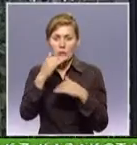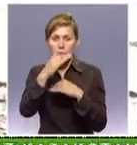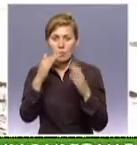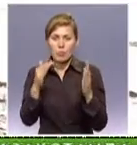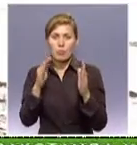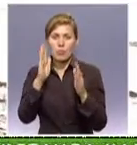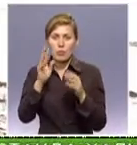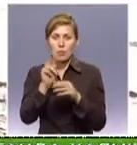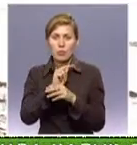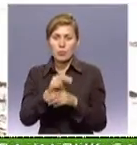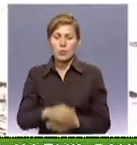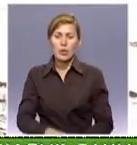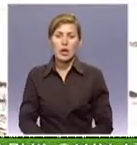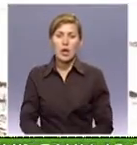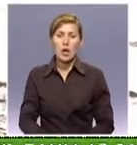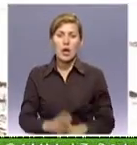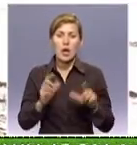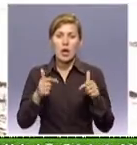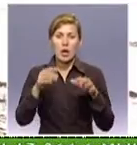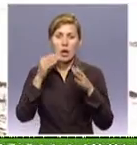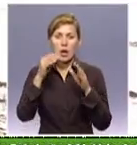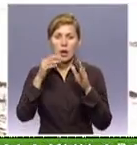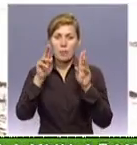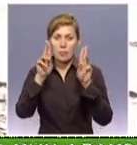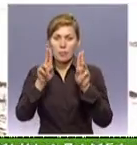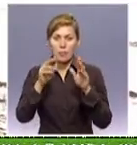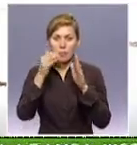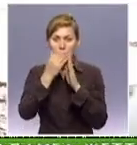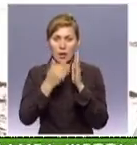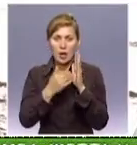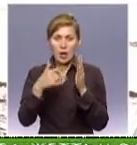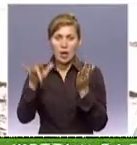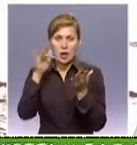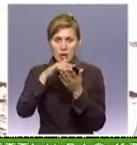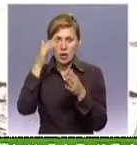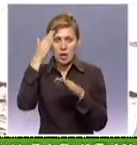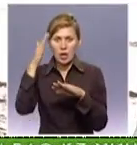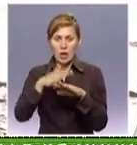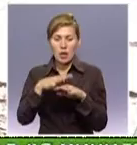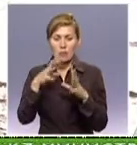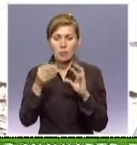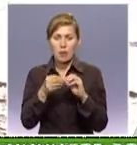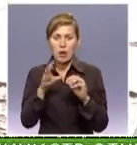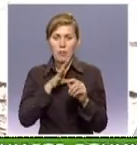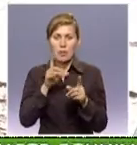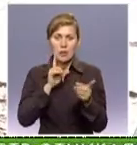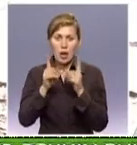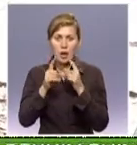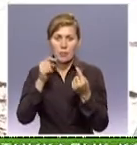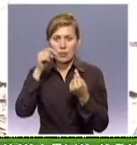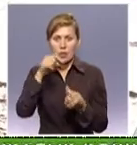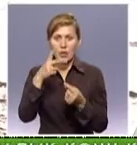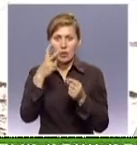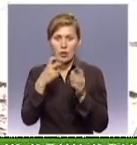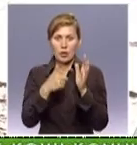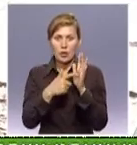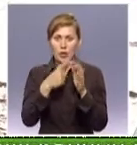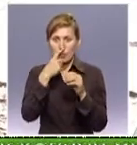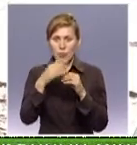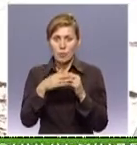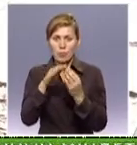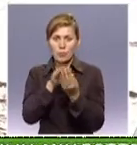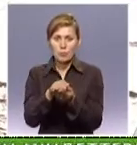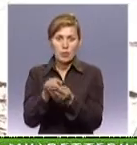болады. Согласно программе городского акимата, біз қалалық мәслихаттың отырысына сәйкес 207-ге тарта